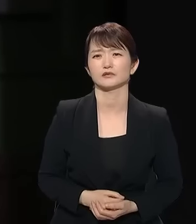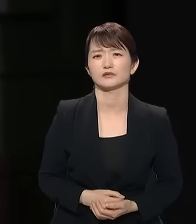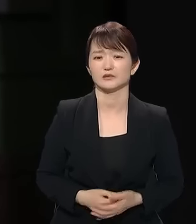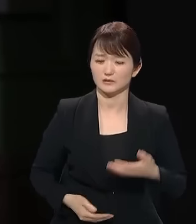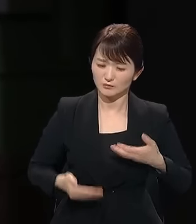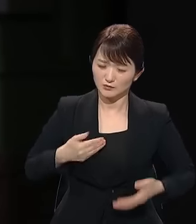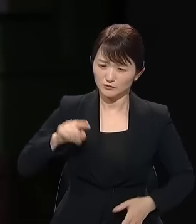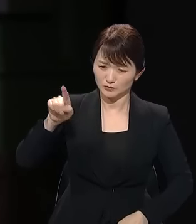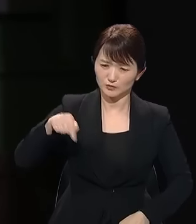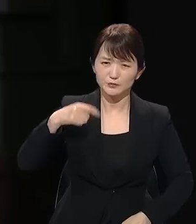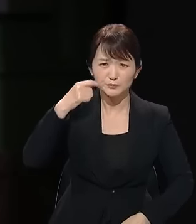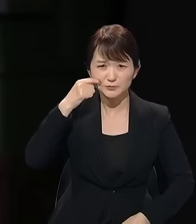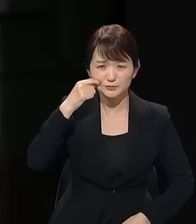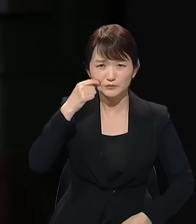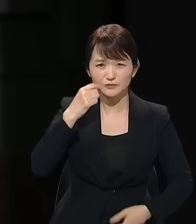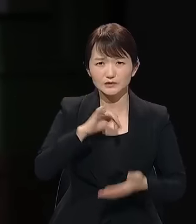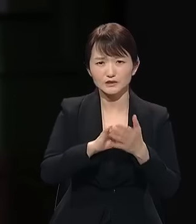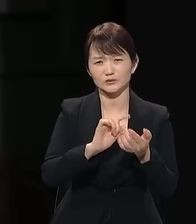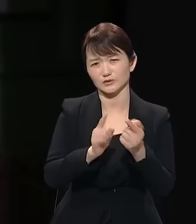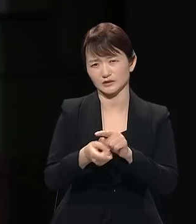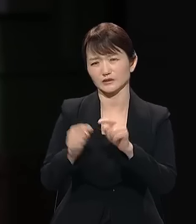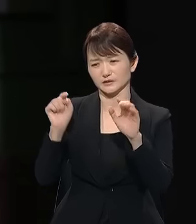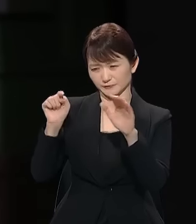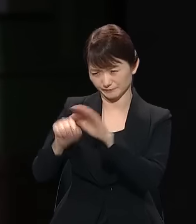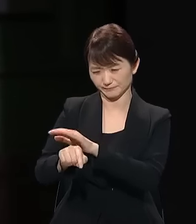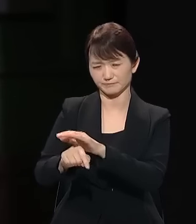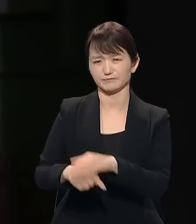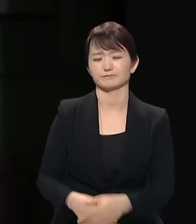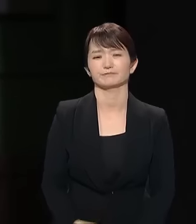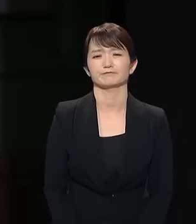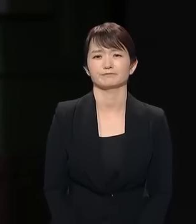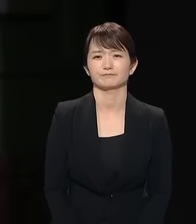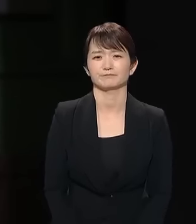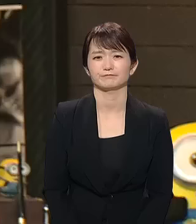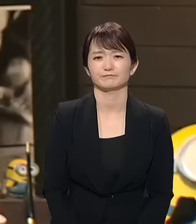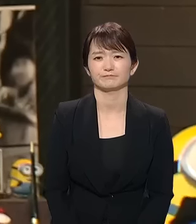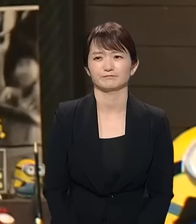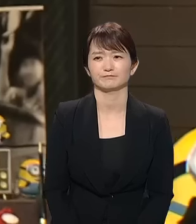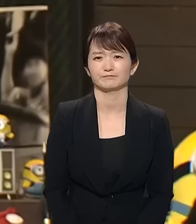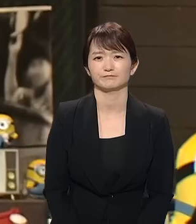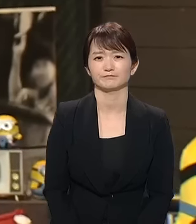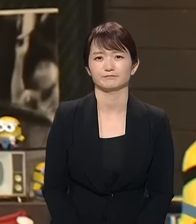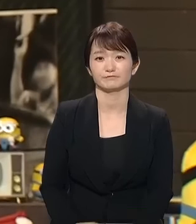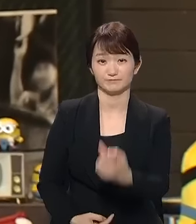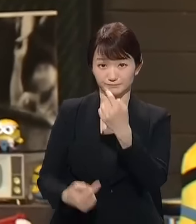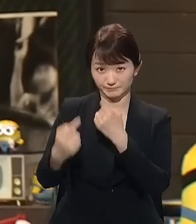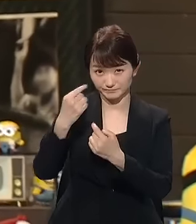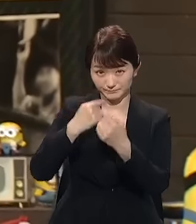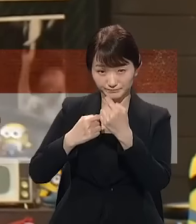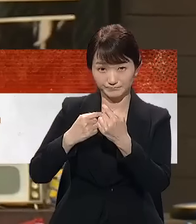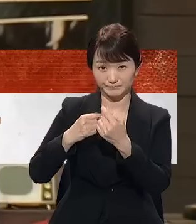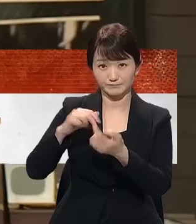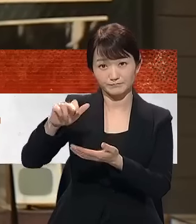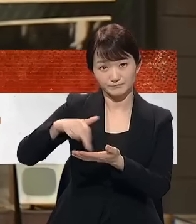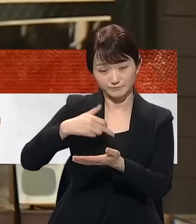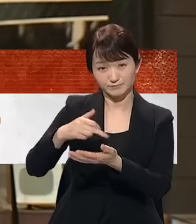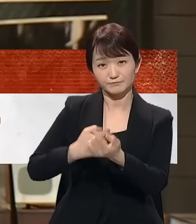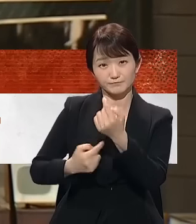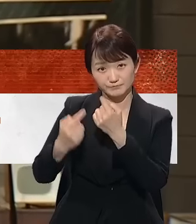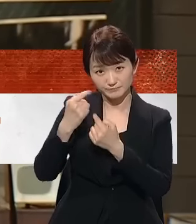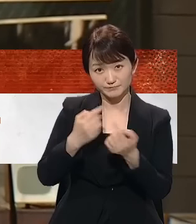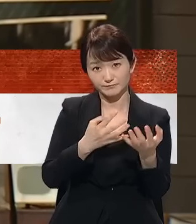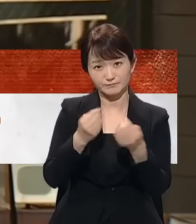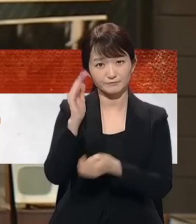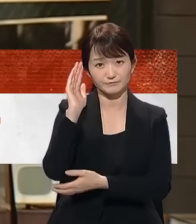수도 있죠. 가족들이 대신 갔는데라고 하셨습니다. 예, 그렇군요. 자, 제보 메일과 카카오톡 제보 채널에서는 많은 사연과